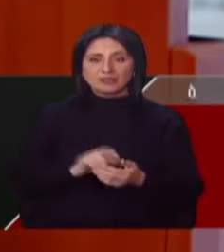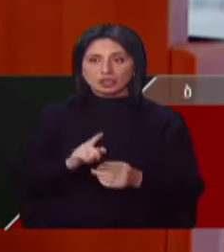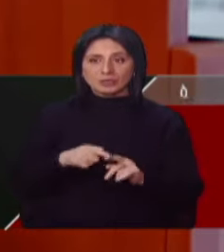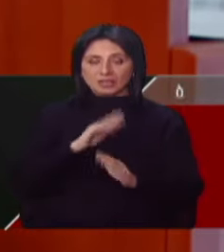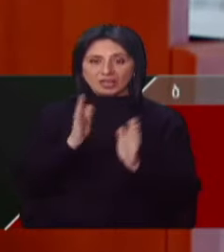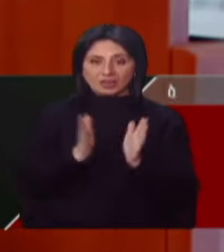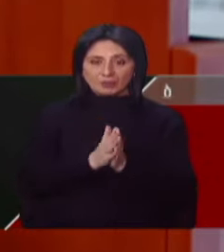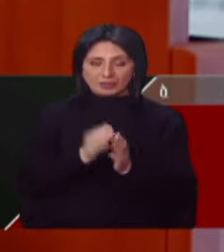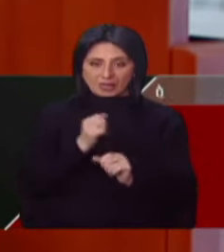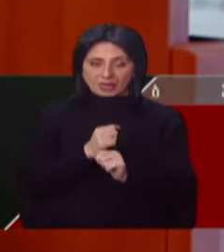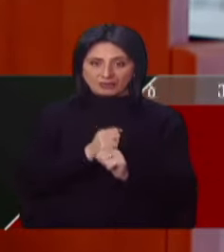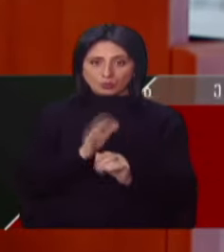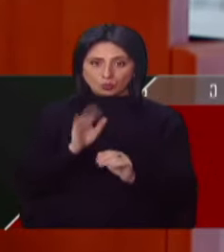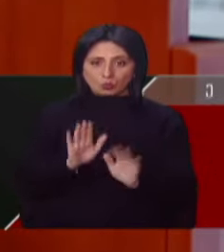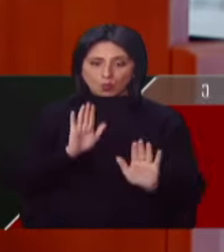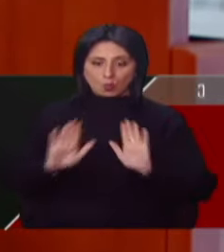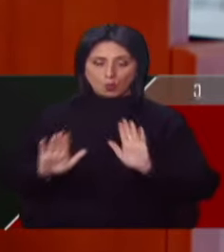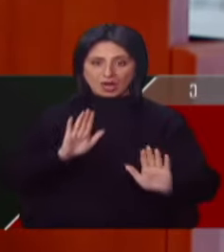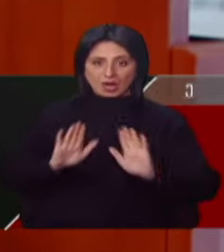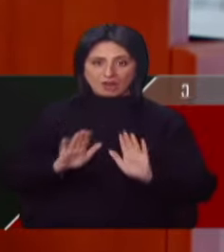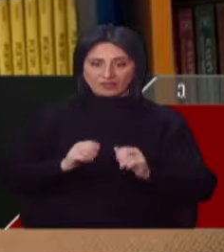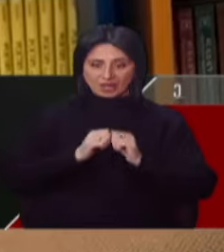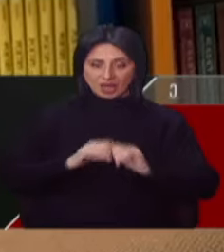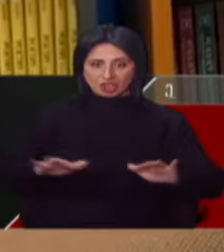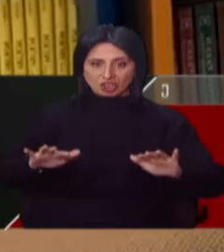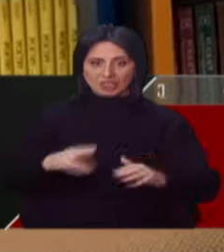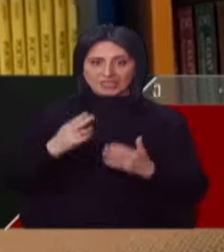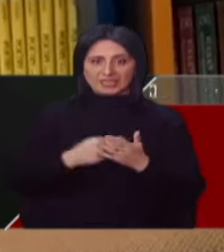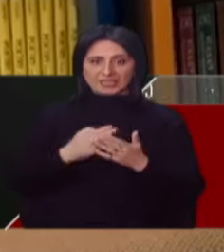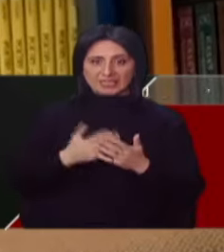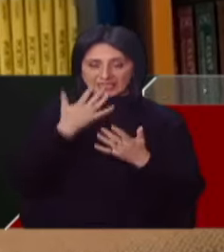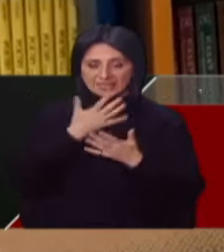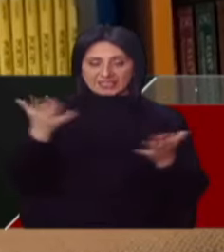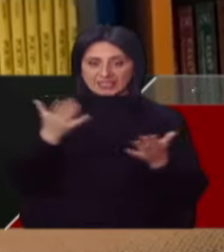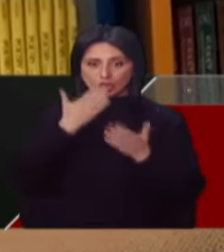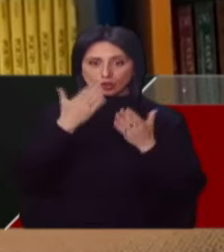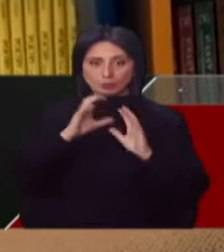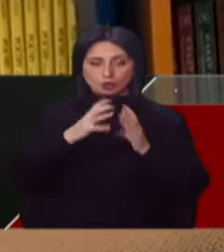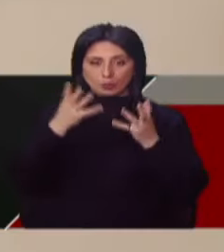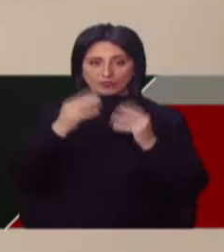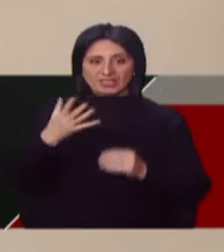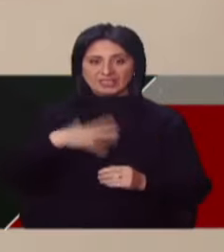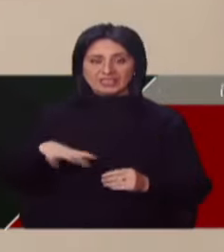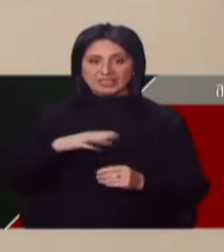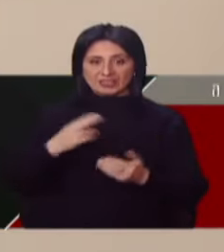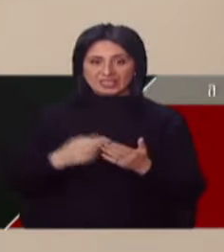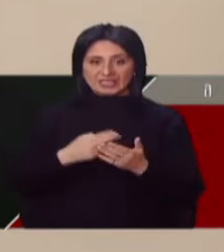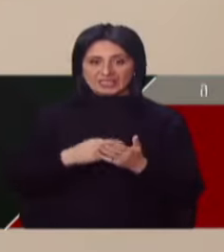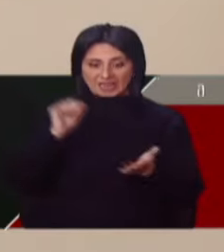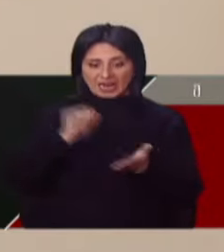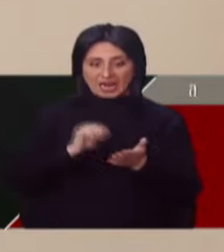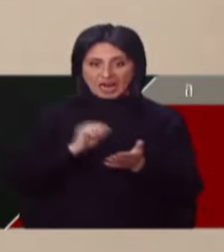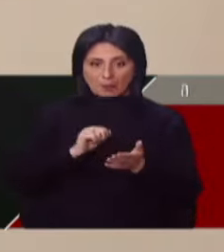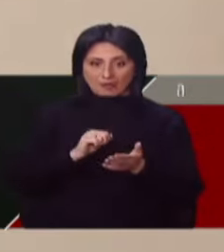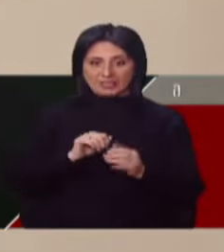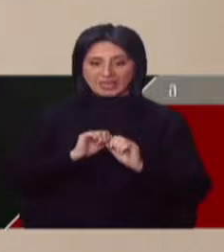ეს ყველაფერი გაეკეთებინათ უფრო ორგანიზებულად, გაშლილად. წიგნის საჯაროდ კითხვის მსოფლიო დღეს საქართველოში წიგნის გამომცემელთა